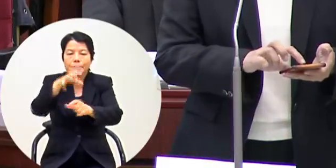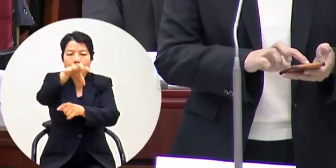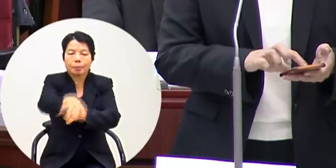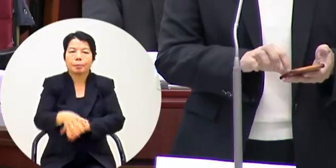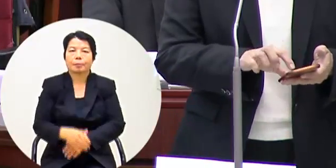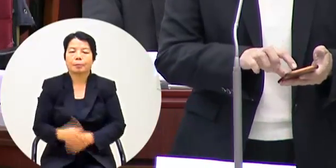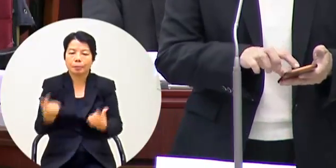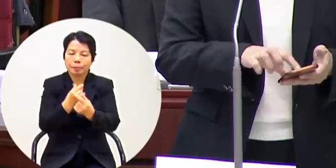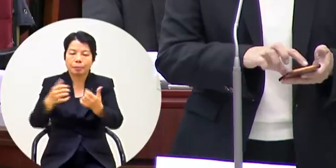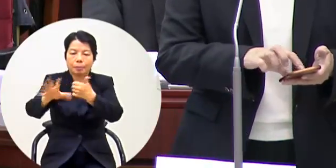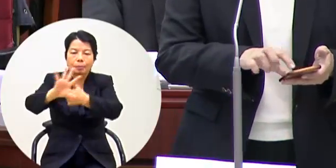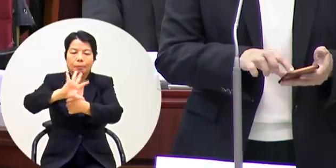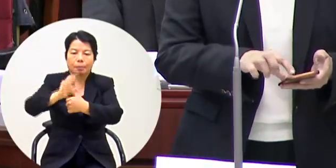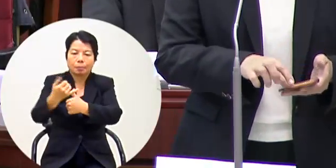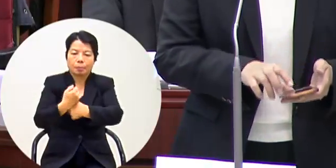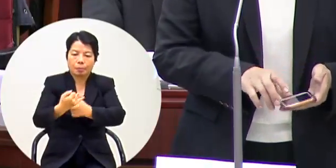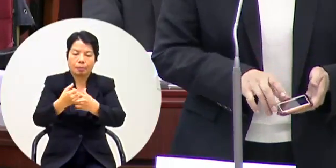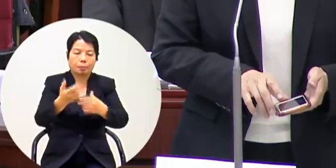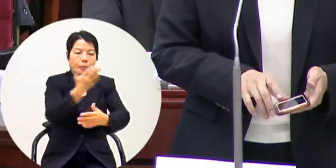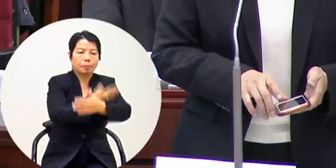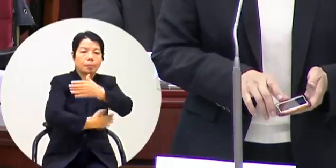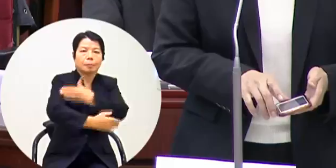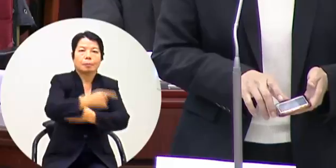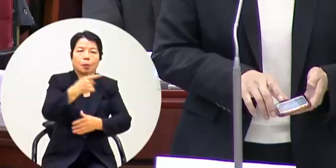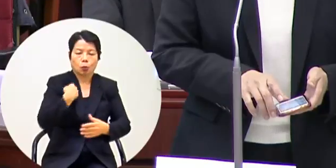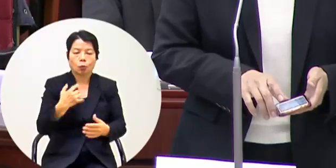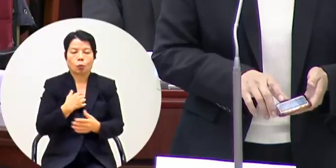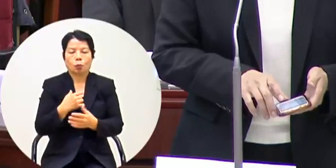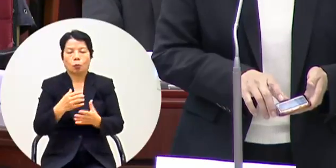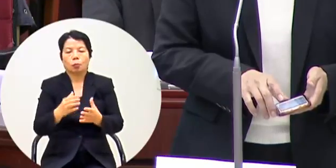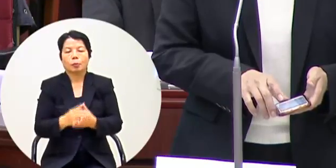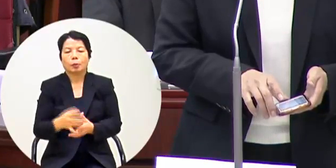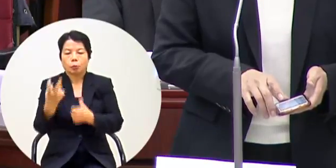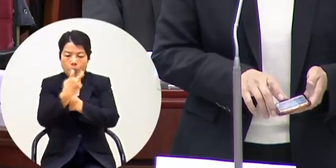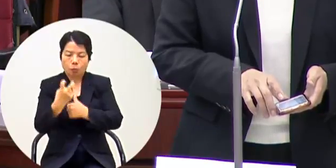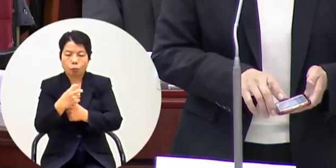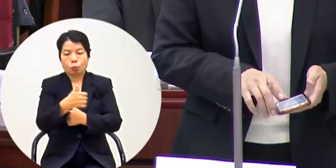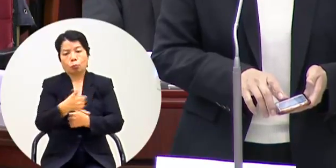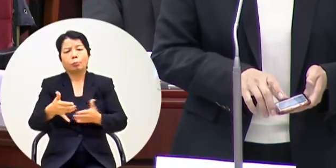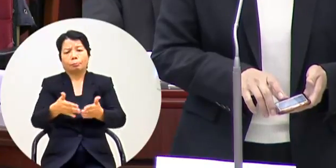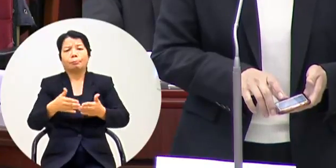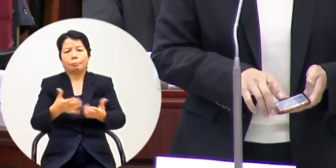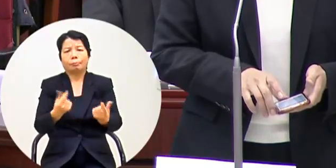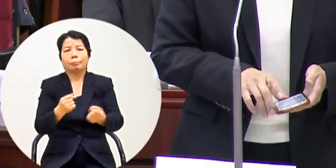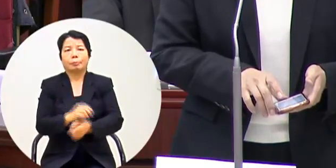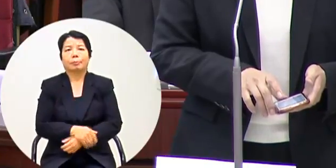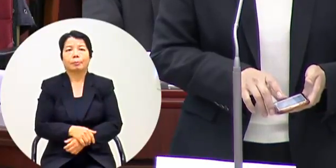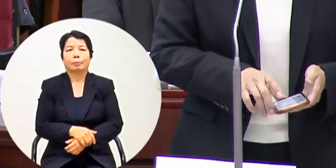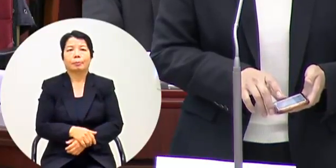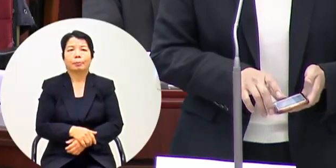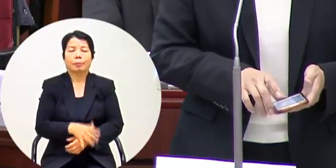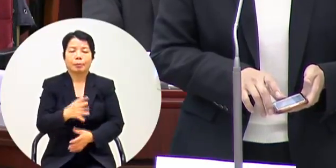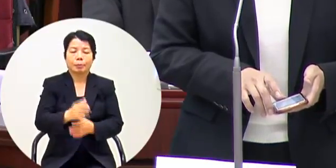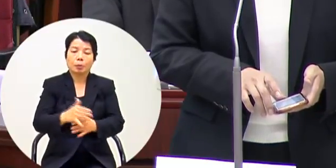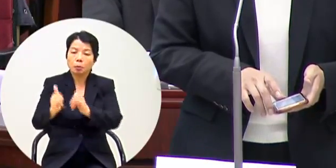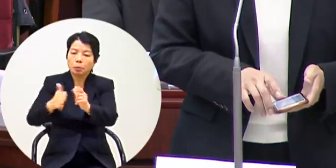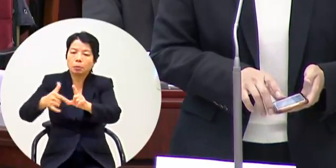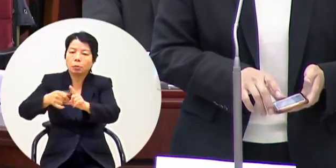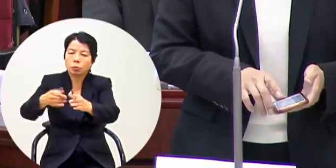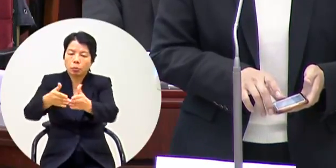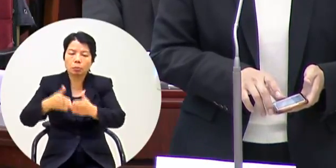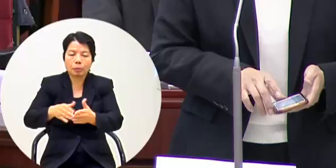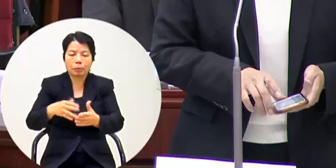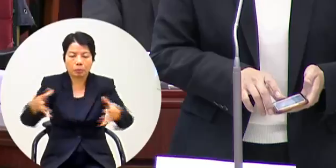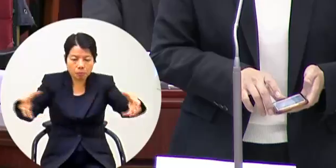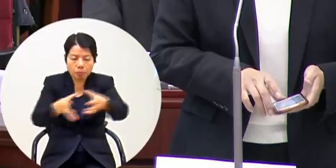者或需要被照顾者，都能够在这样一个中心里或社区站、关怀站里头被充分的结合跟利用，我觉得这样